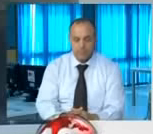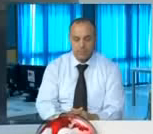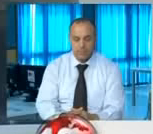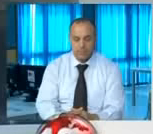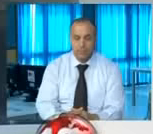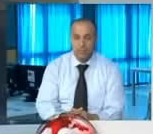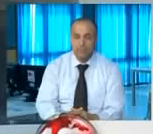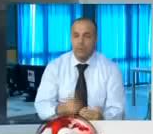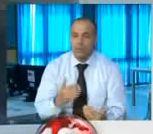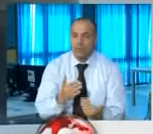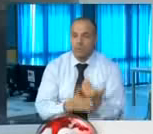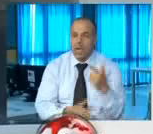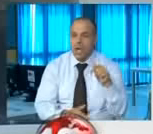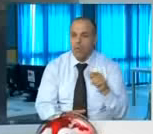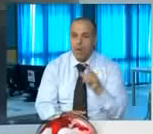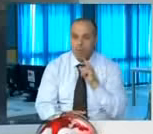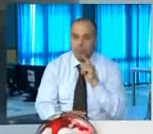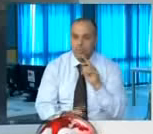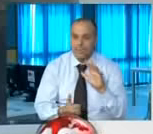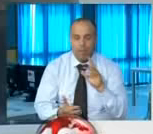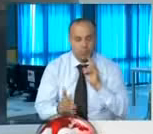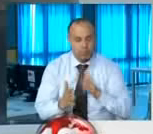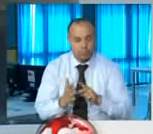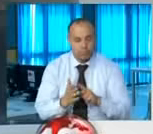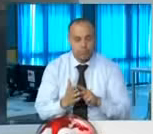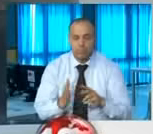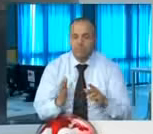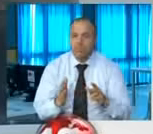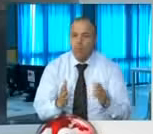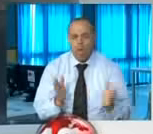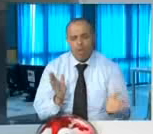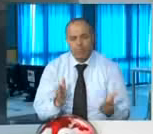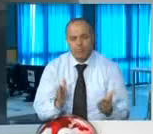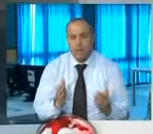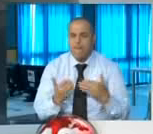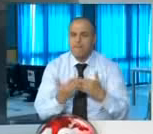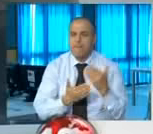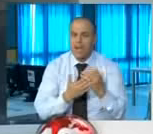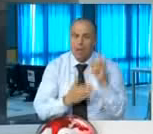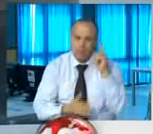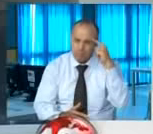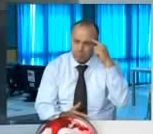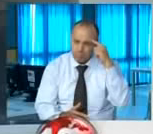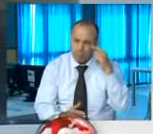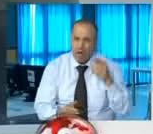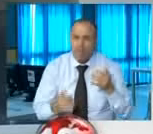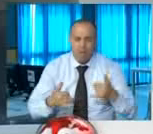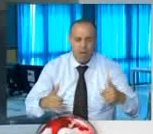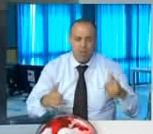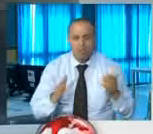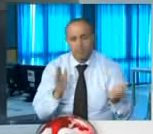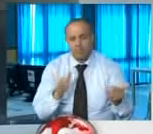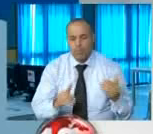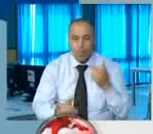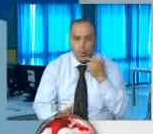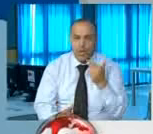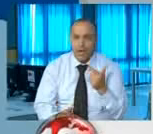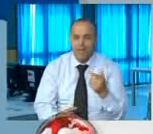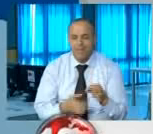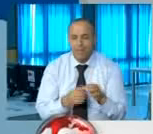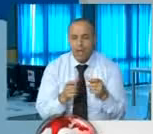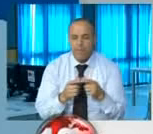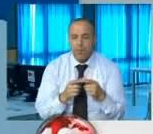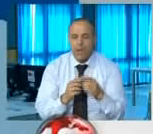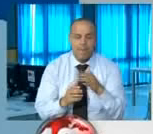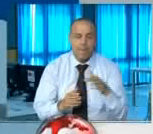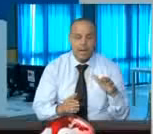تم صباح اليوم تنفيذ 6 قرارات هدم وإزالة لبناءات وفضاءات عشوائية مقامة على الملك العمومي